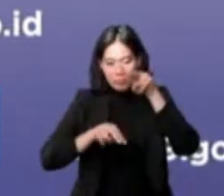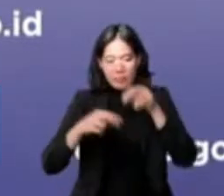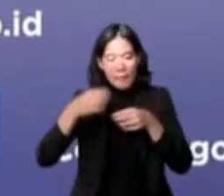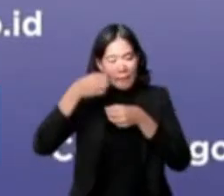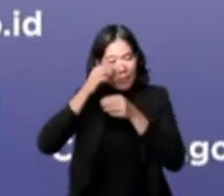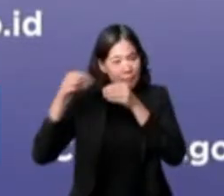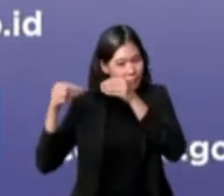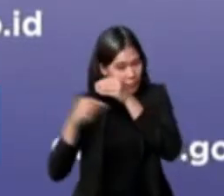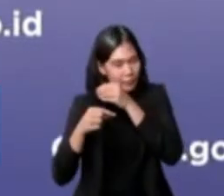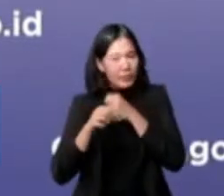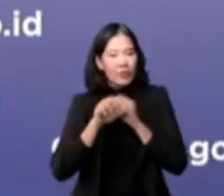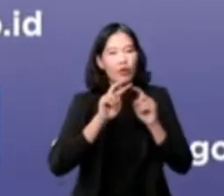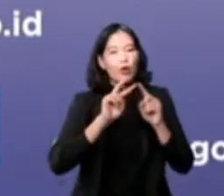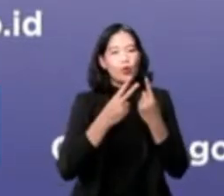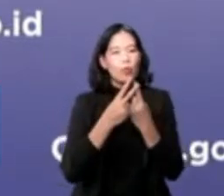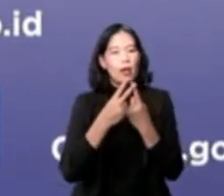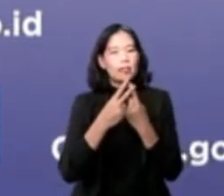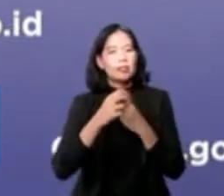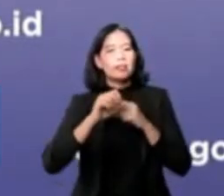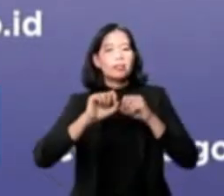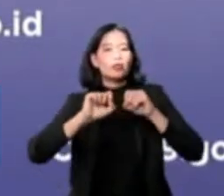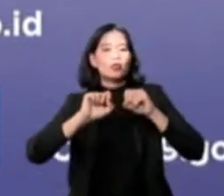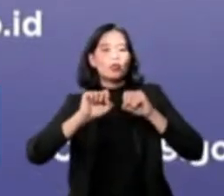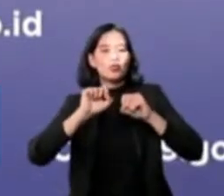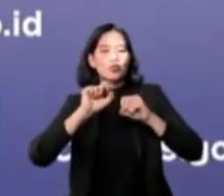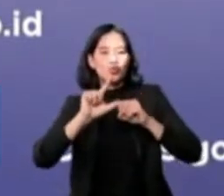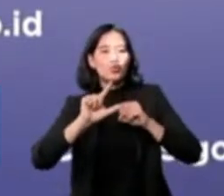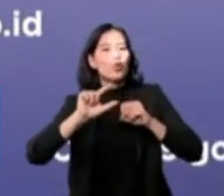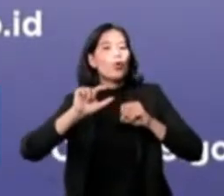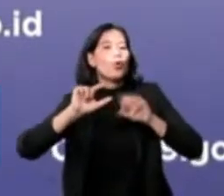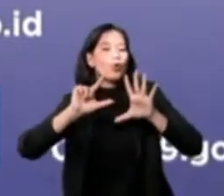pemeriksaan spesimen sebanyak 12.756